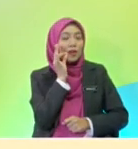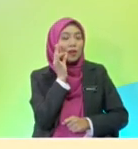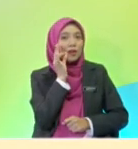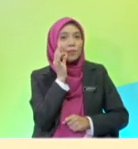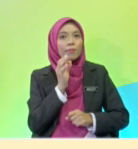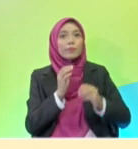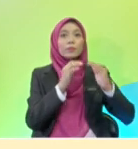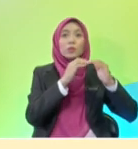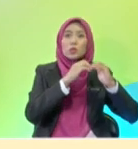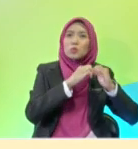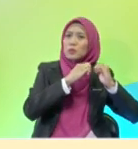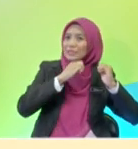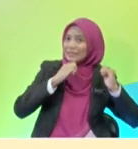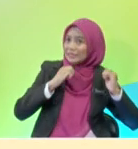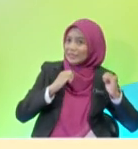buah durian